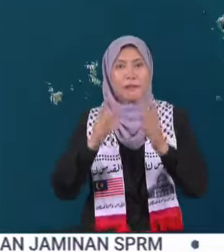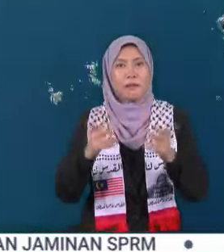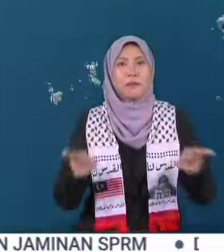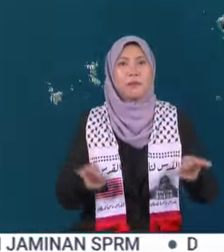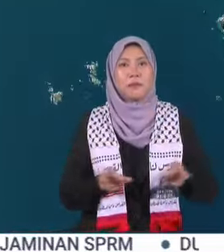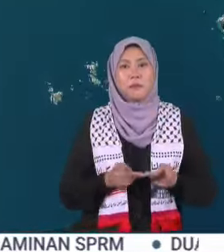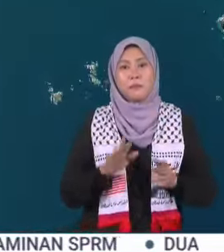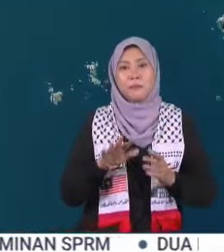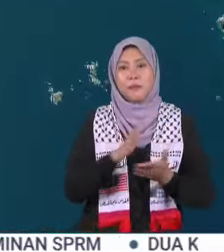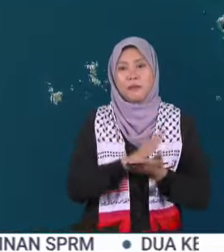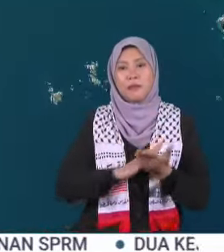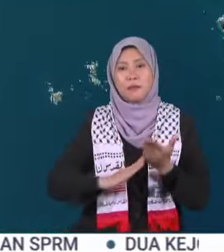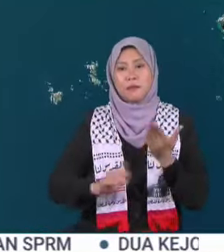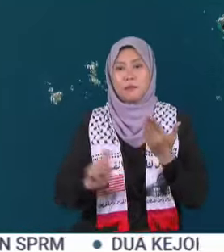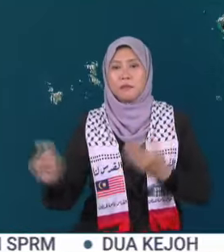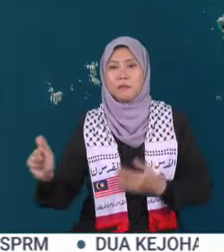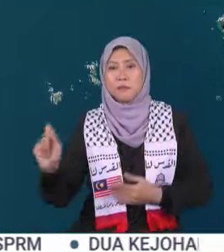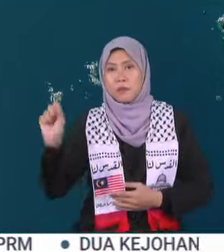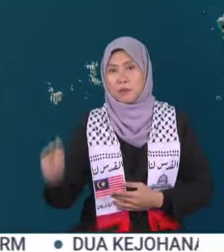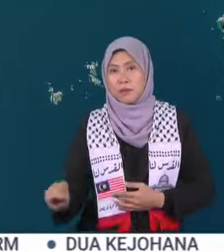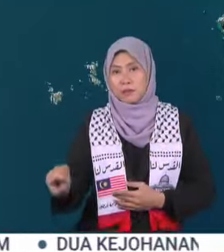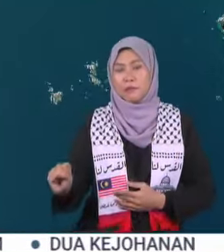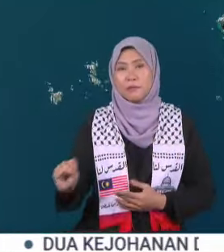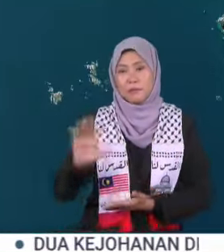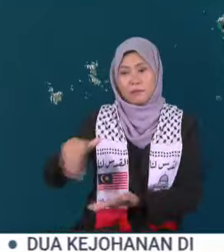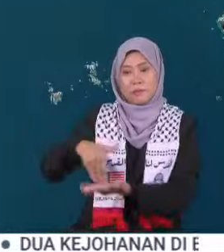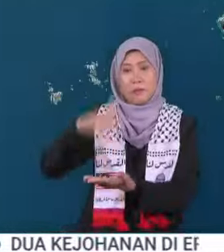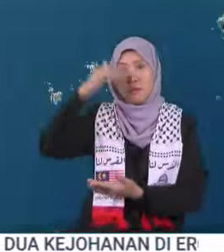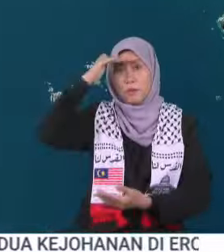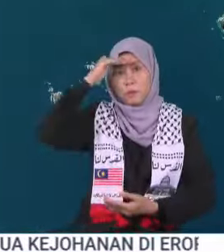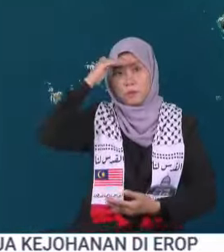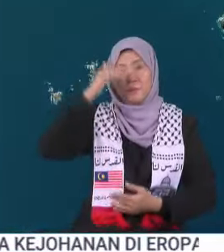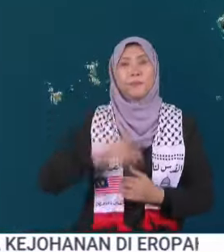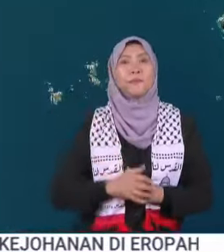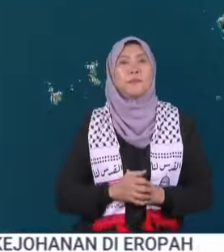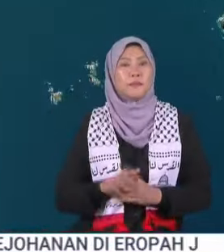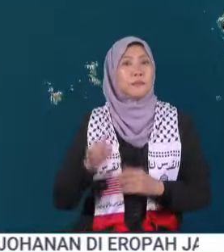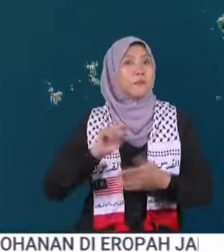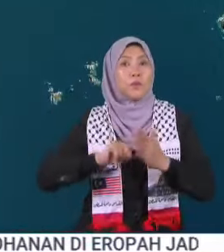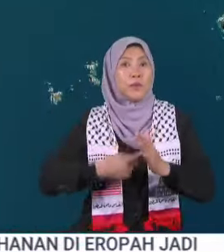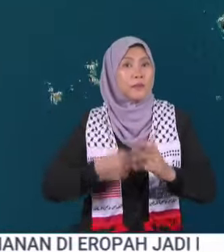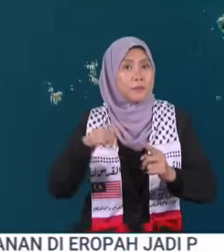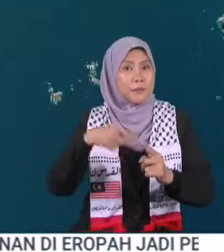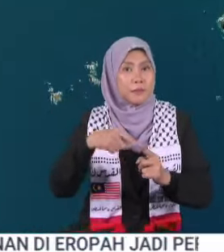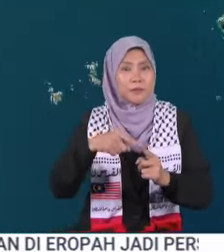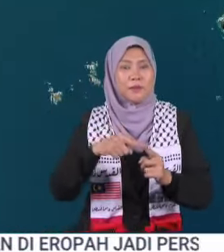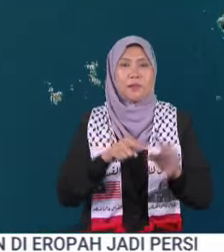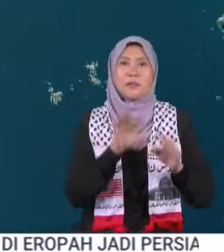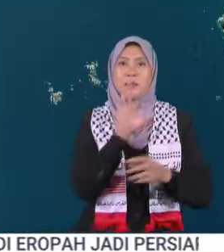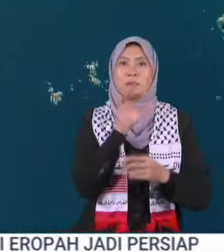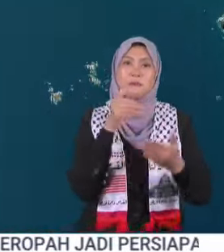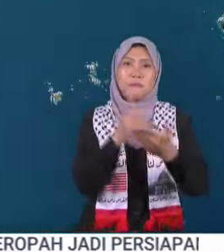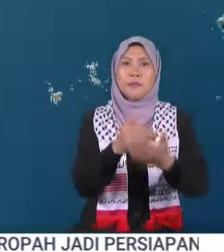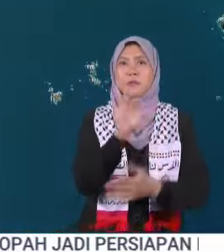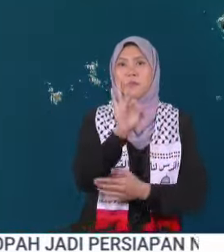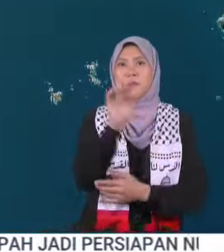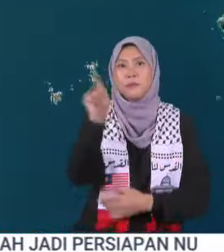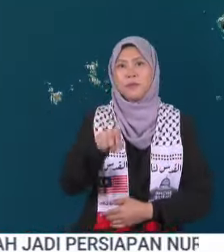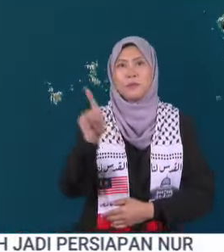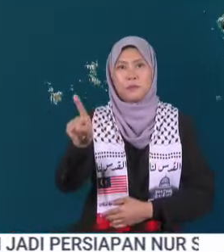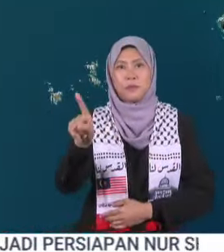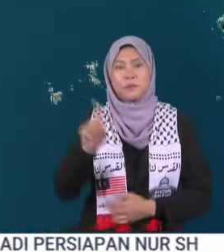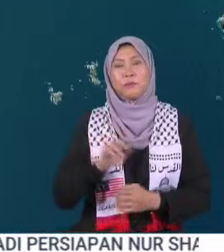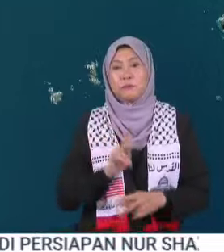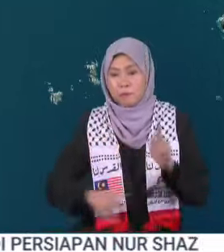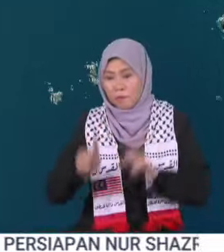kawasan bahagian timur selatan dan juga Tengah Negeri Johor amarat ini berkuat kuasa sehingga ke 9 Januari Nanti orang awam